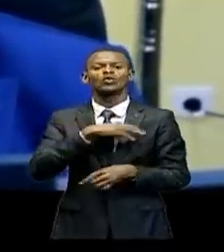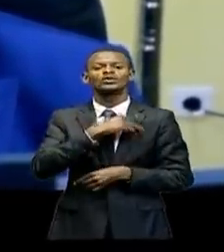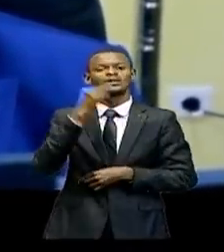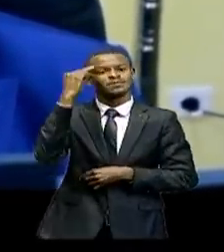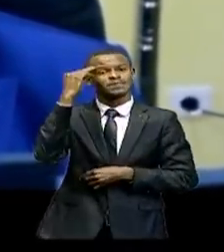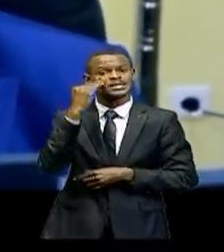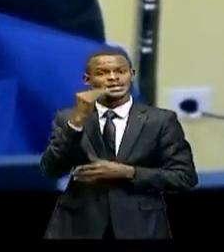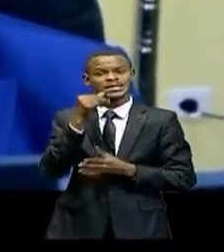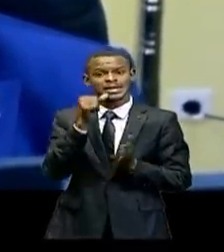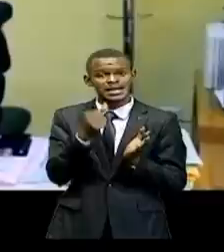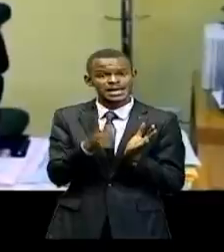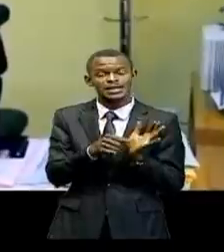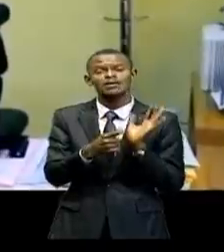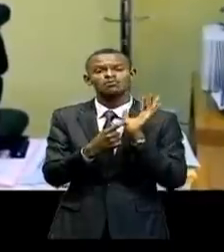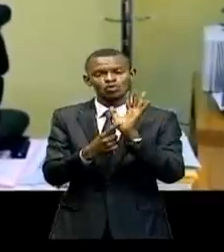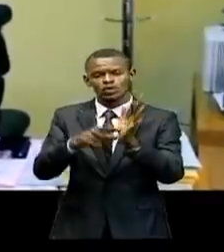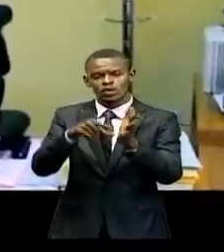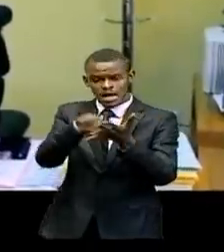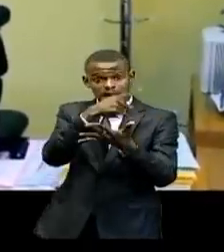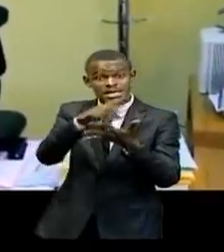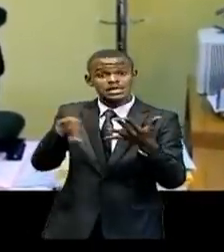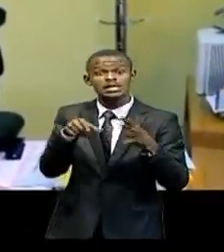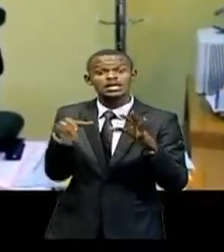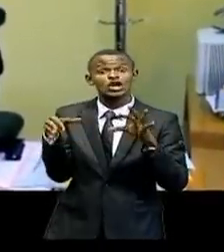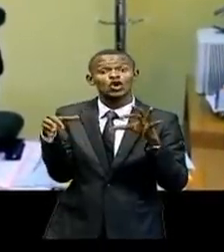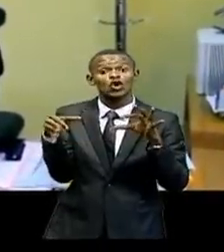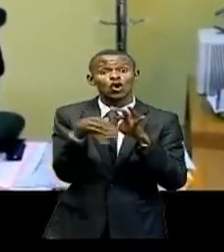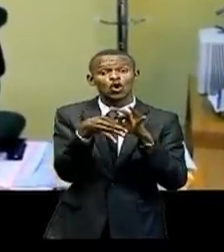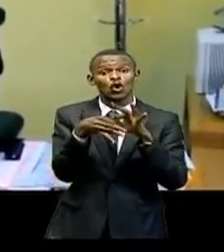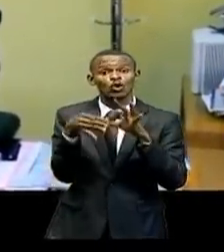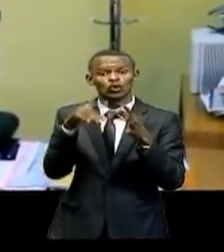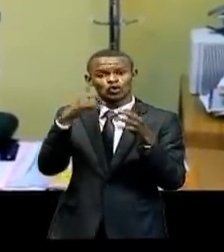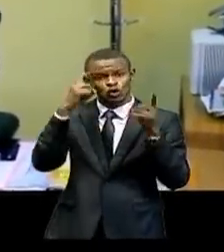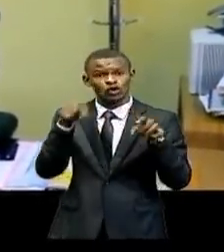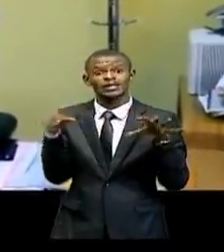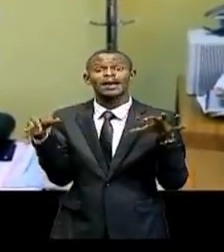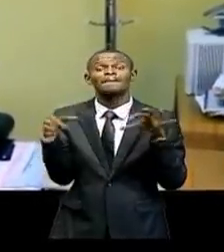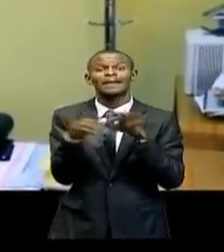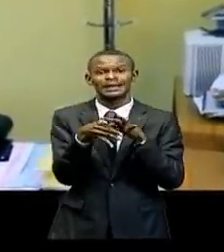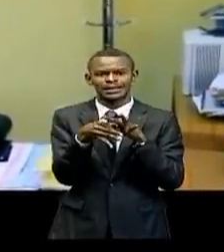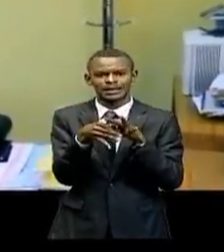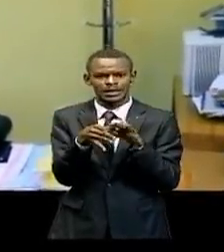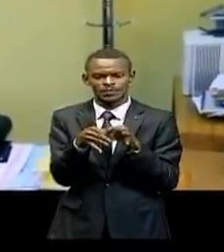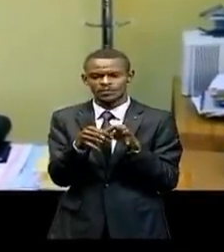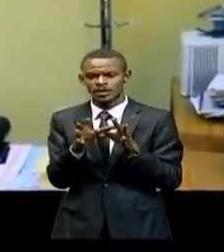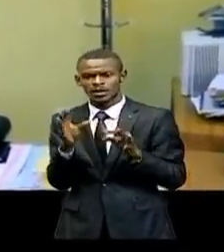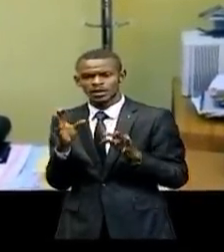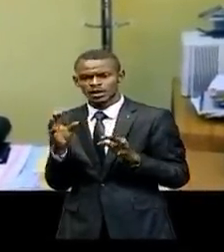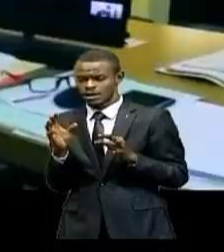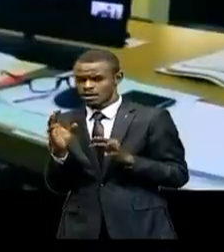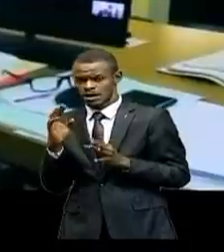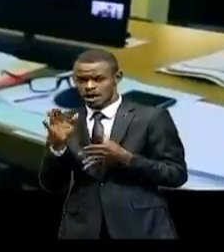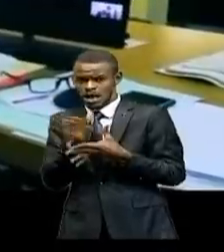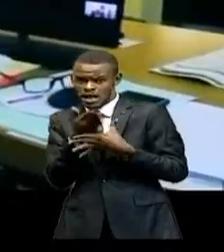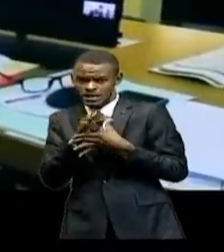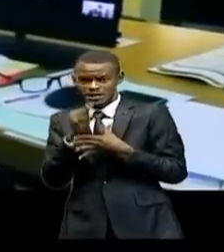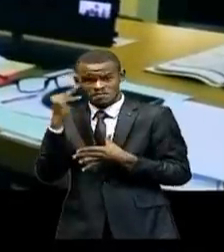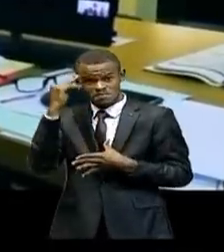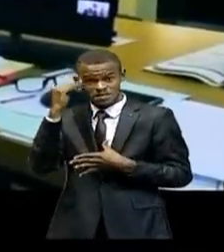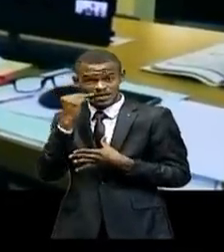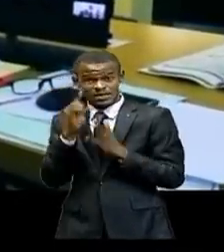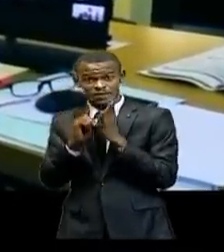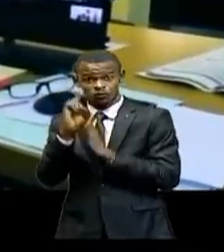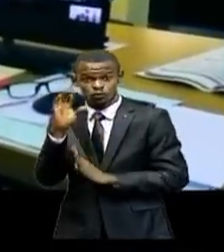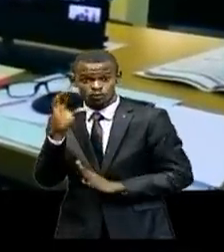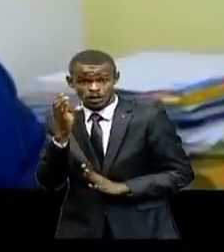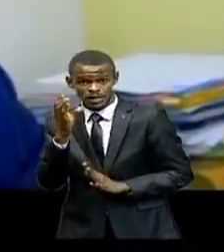d'annulation du contrat de partenariat conclu entre le ministère du Développement Rural et la société Golden Quartz,